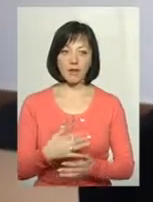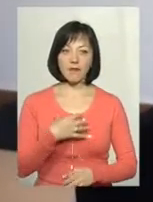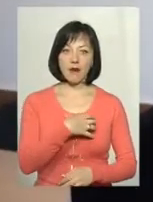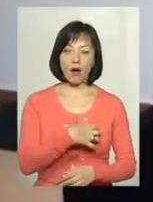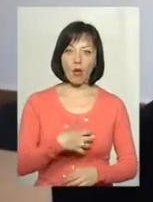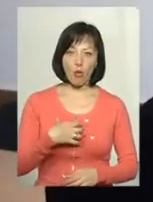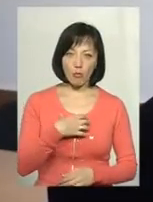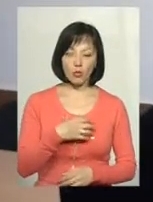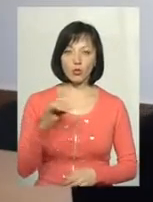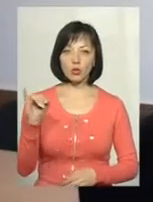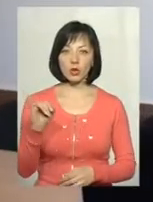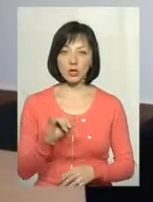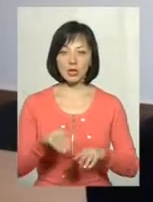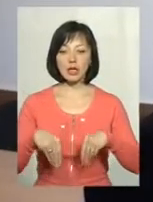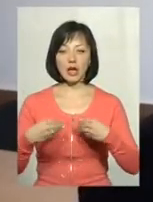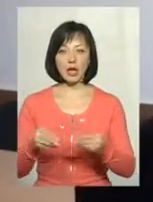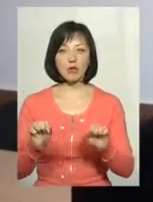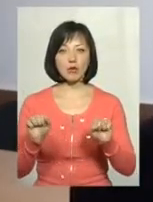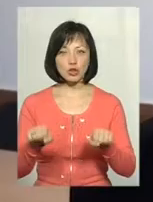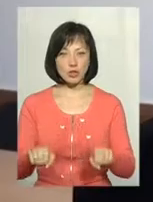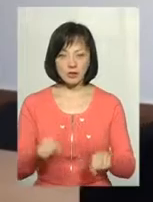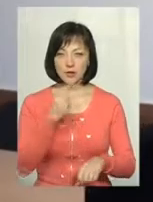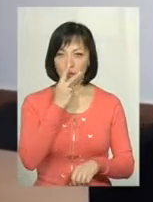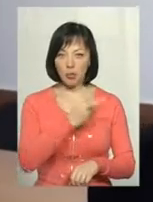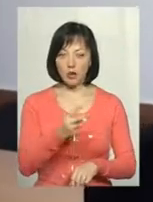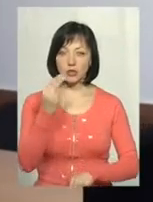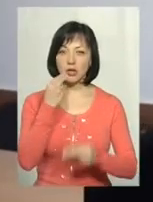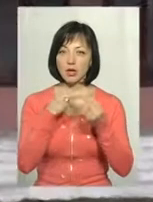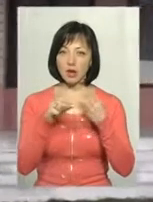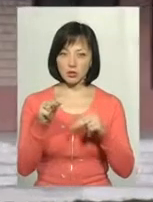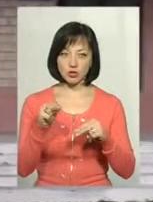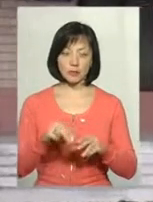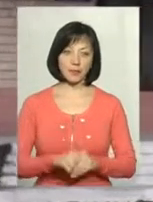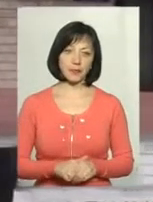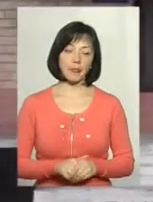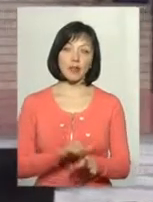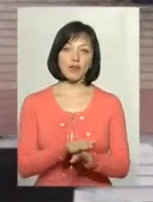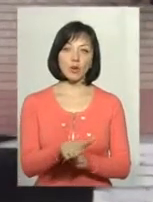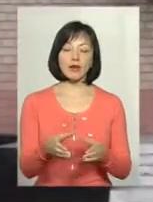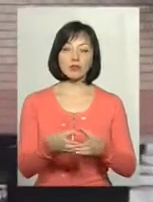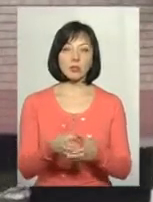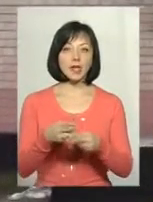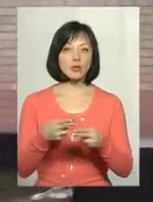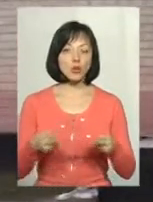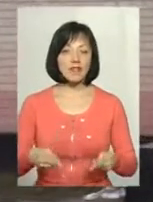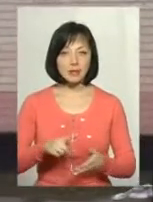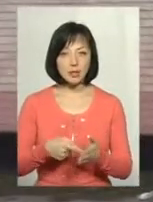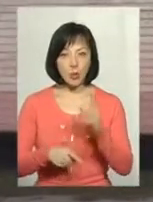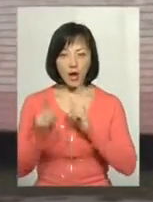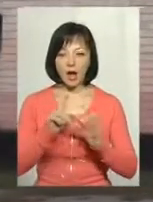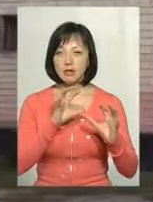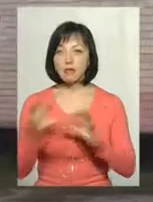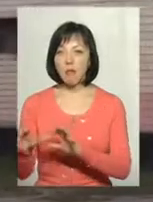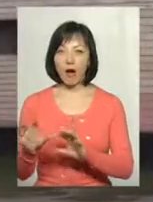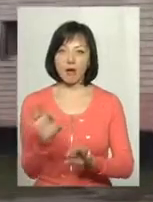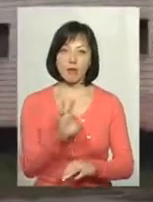вагомою і дає можливість побачити краще своє майбутнє. Виконавчий комітет Донеєвецької міської ради дбає не лише